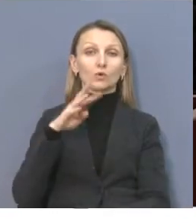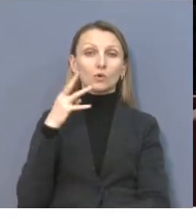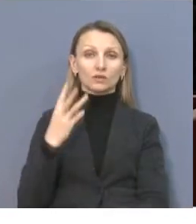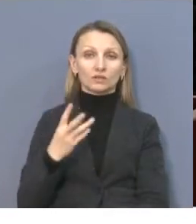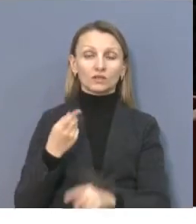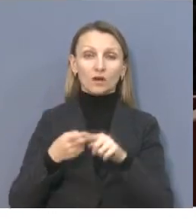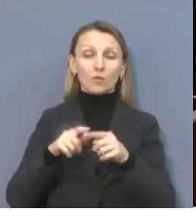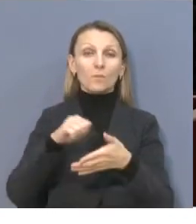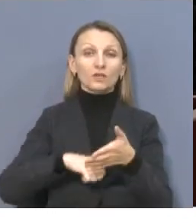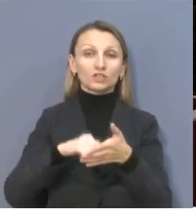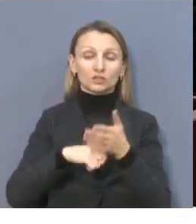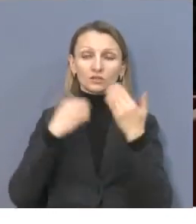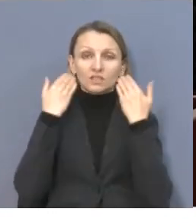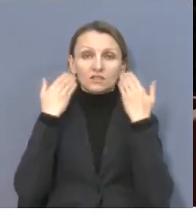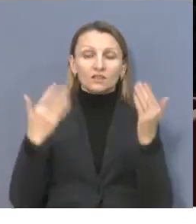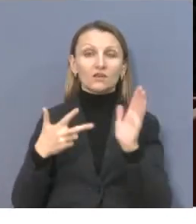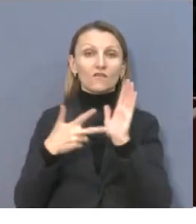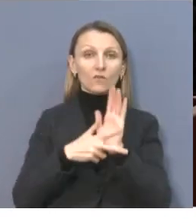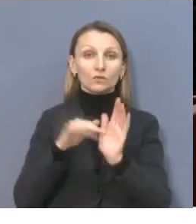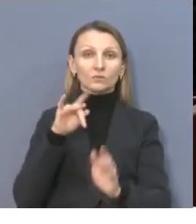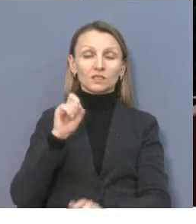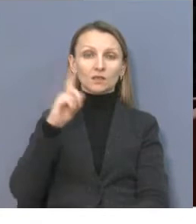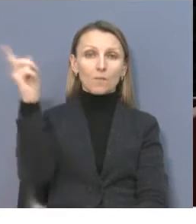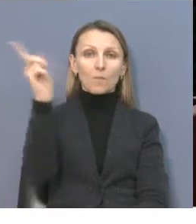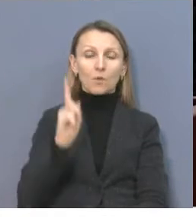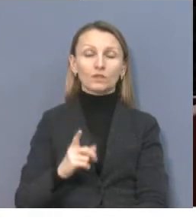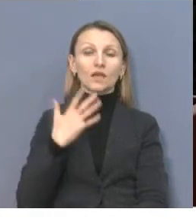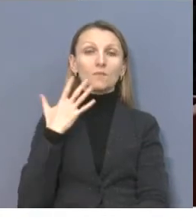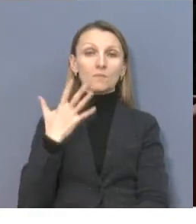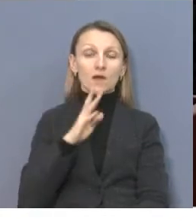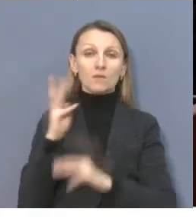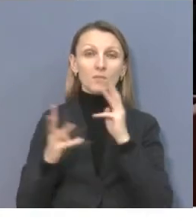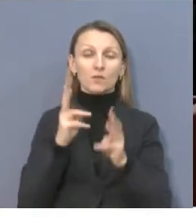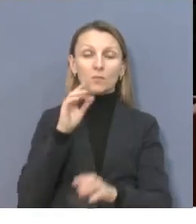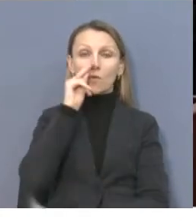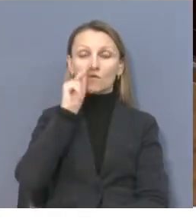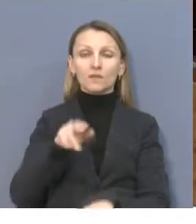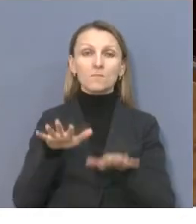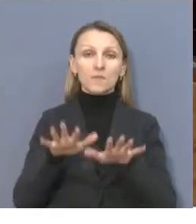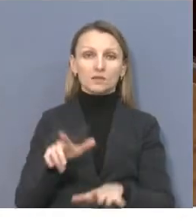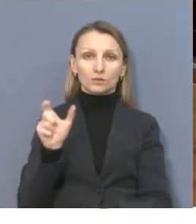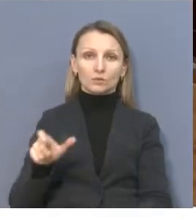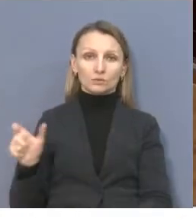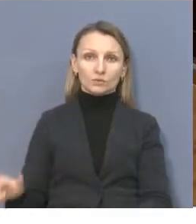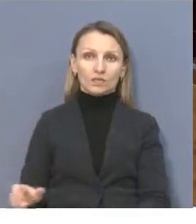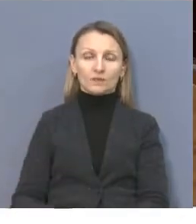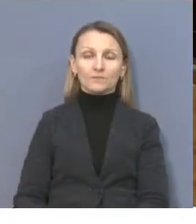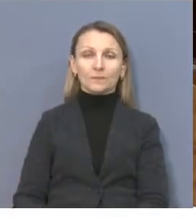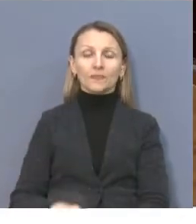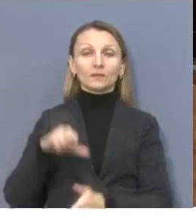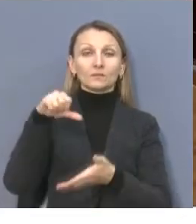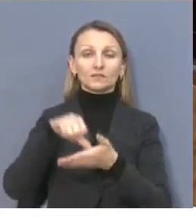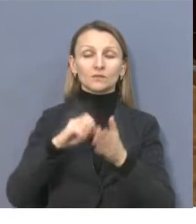определенным причинам 8 из-за разрядов молний 5 пожаров по вине местного населения также представителями